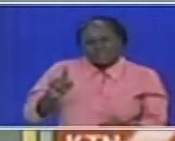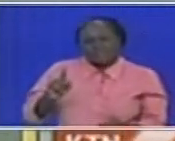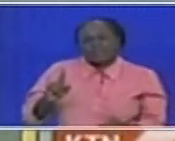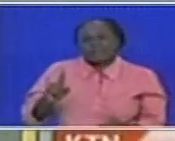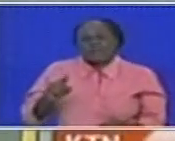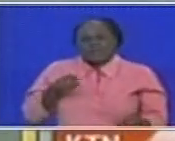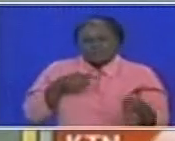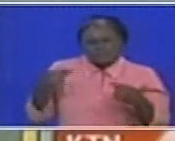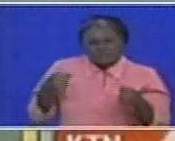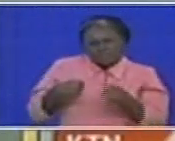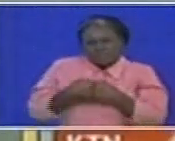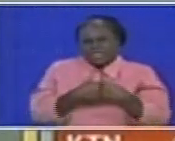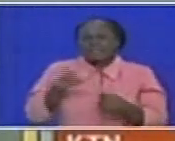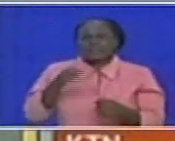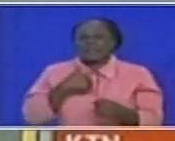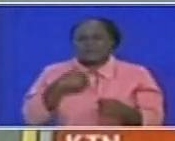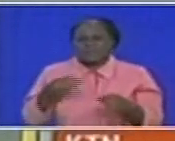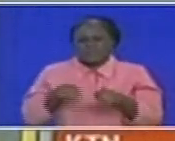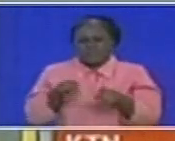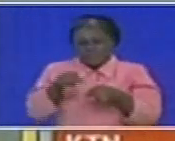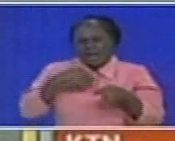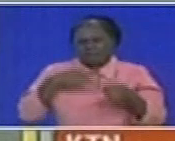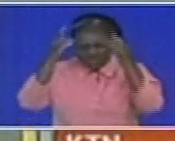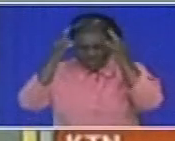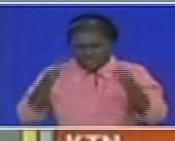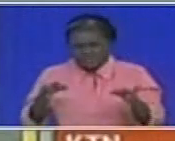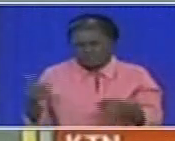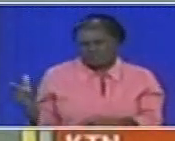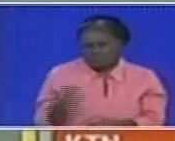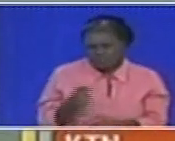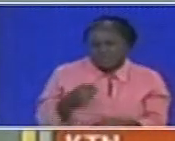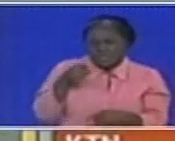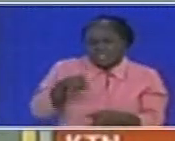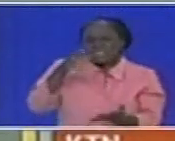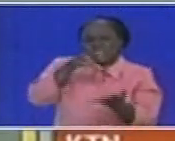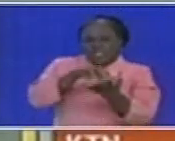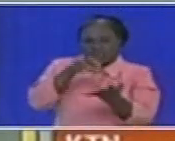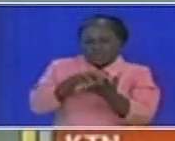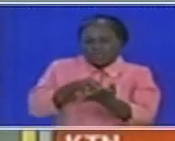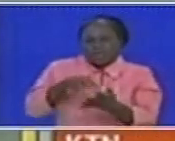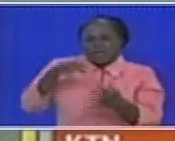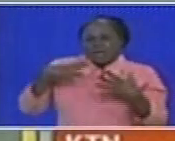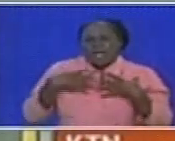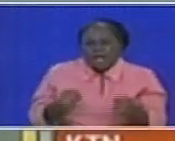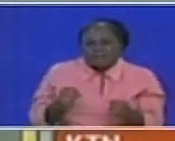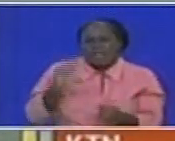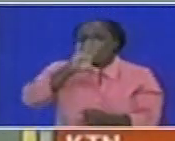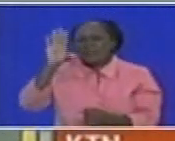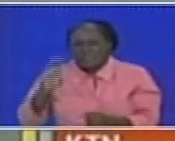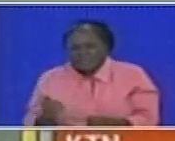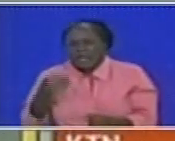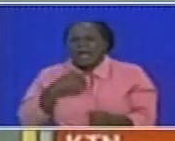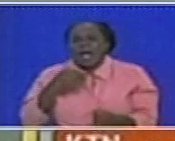wanaokabiliana nazo na hata kuwafikia upeo wa kuzua rabsha. Kutokana na hali hii, mtazamaji, shirika la Haki Afrika limebuni